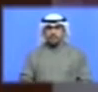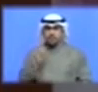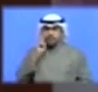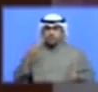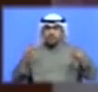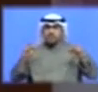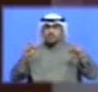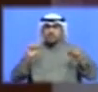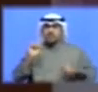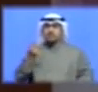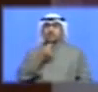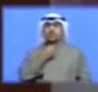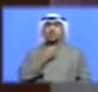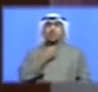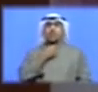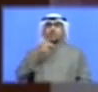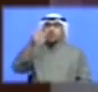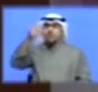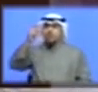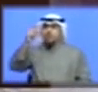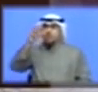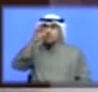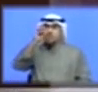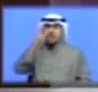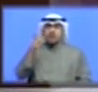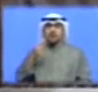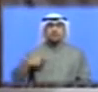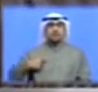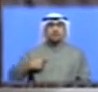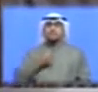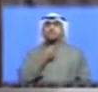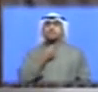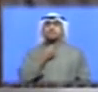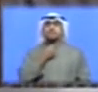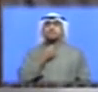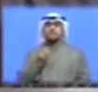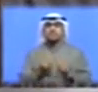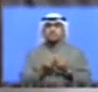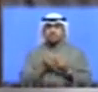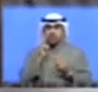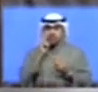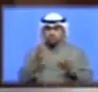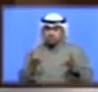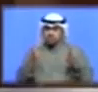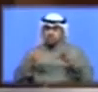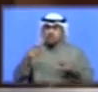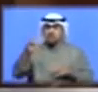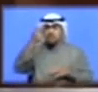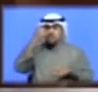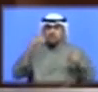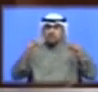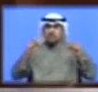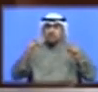سرطان الغدة الدرقية يحتل المرتبة الثالثة من حيث معدلات الإصابة بين النساء على